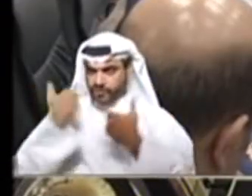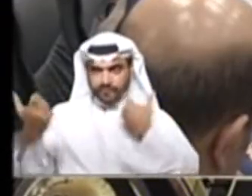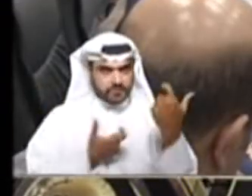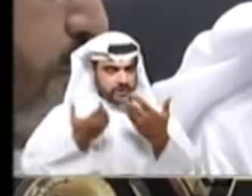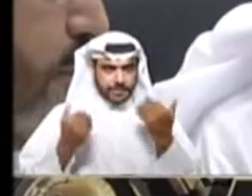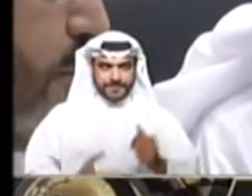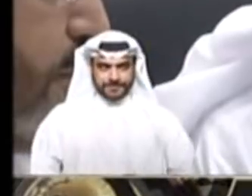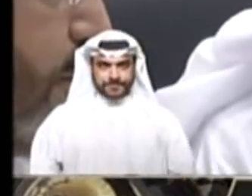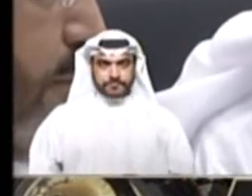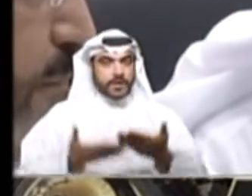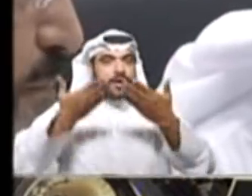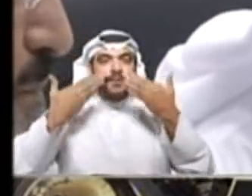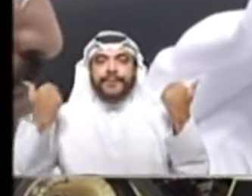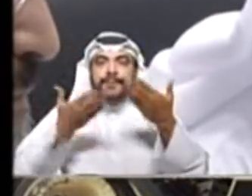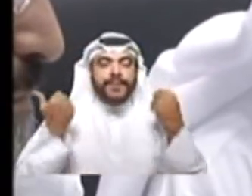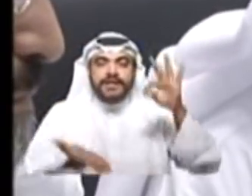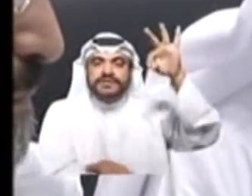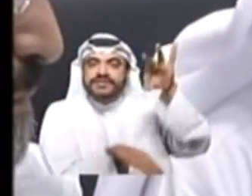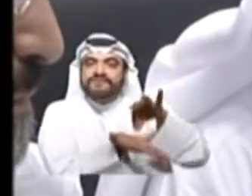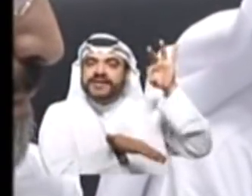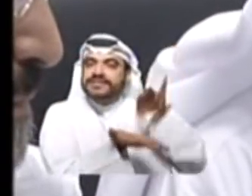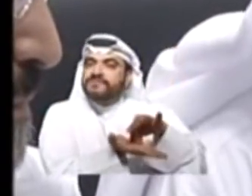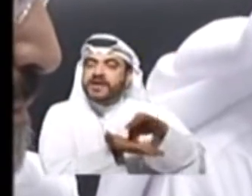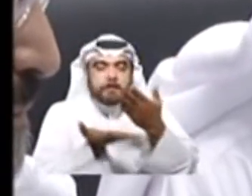الدورية. ليس هناك أي حالة